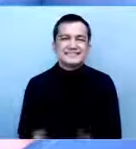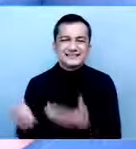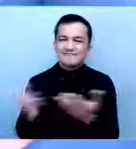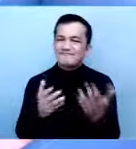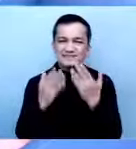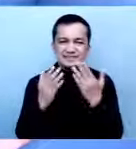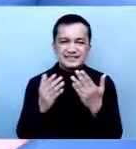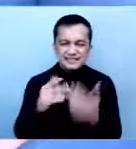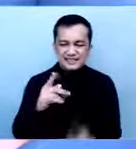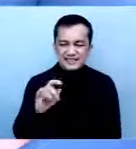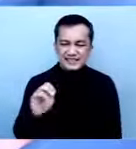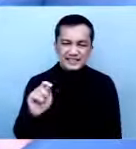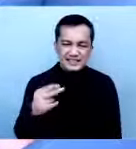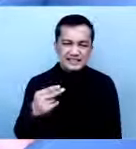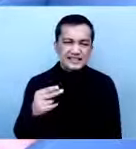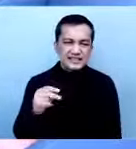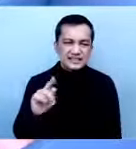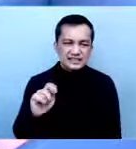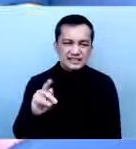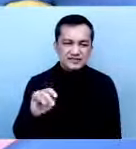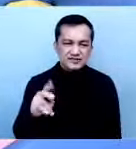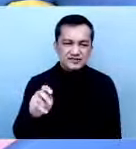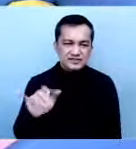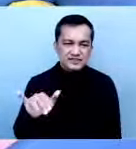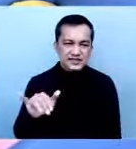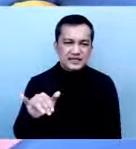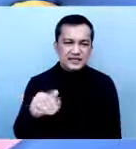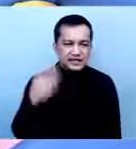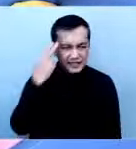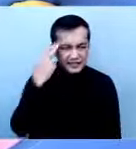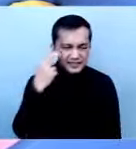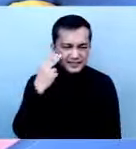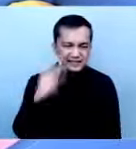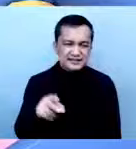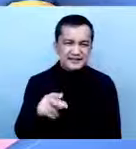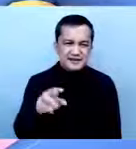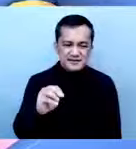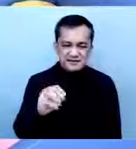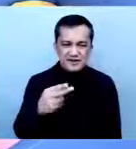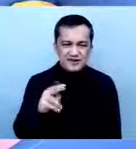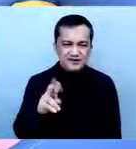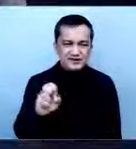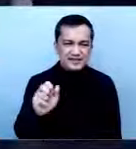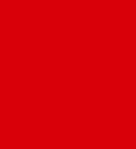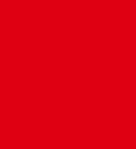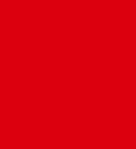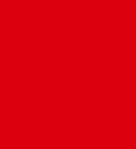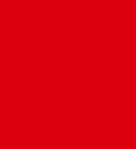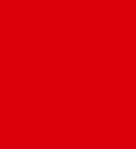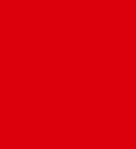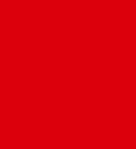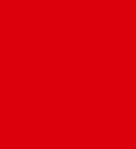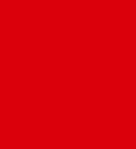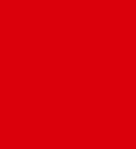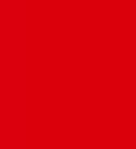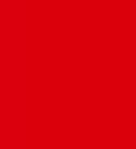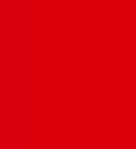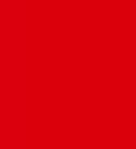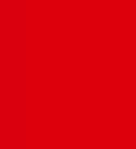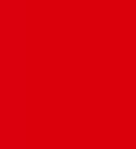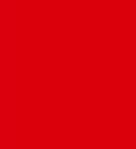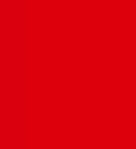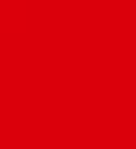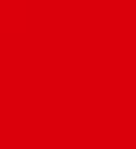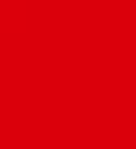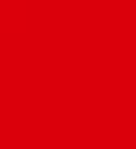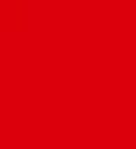Kenneth Tanhusay, Head of Operations ng Fair Play. Mahusay! Ang galing, mahusay si Tanhusay. Mga kapatid, Chiki